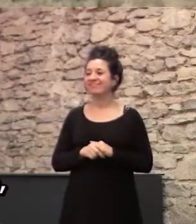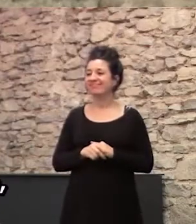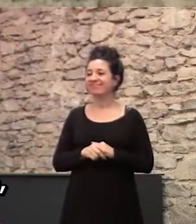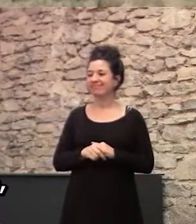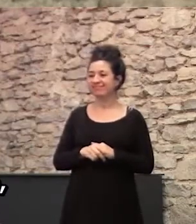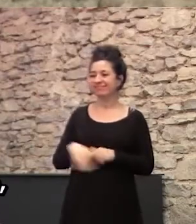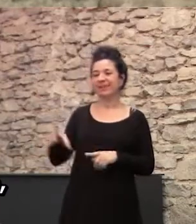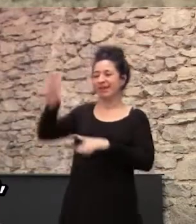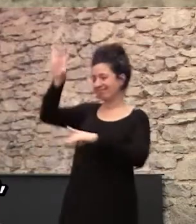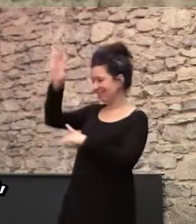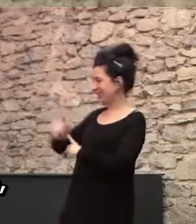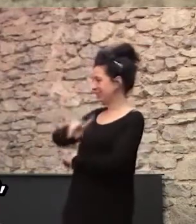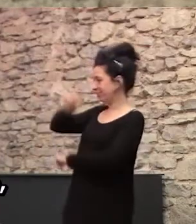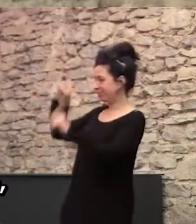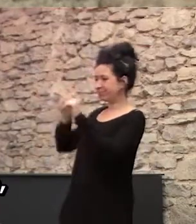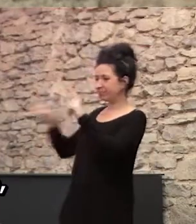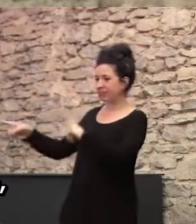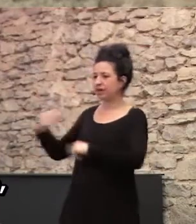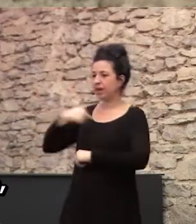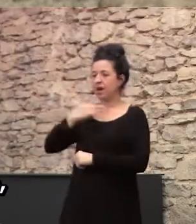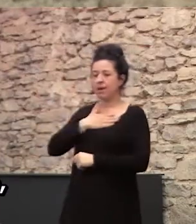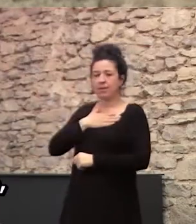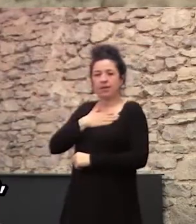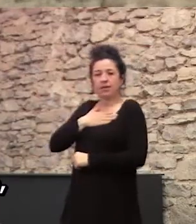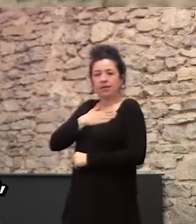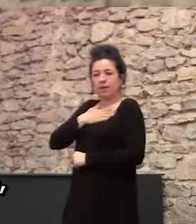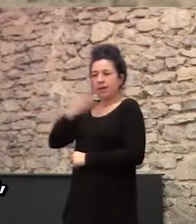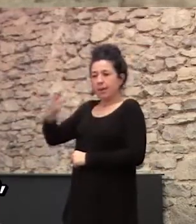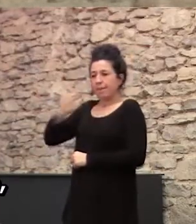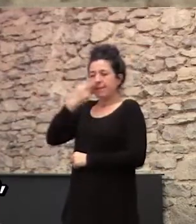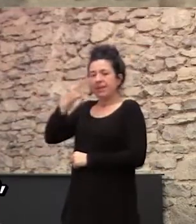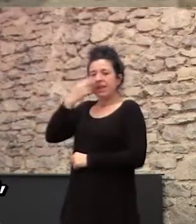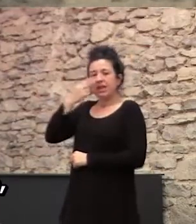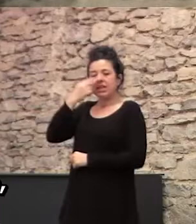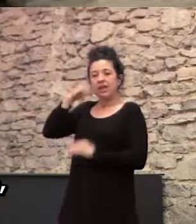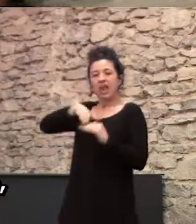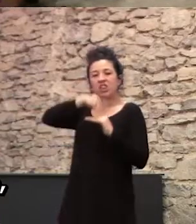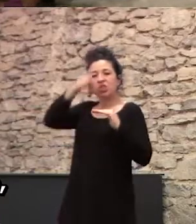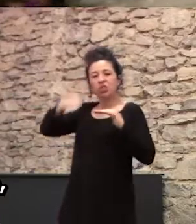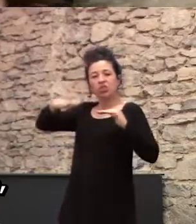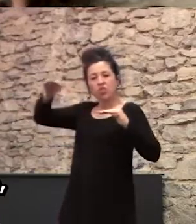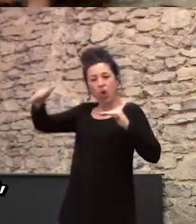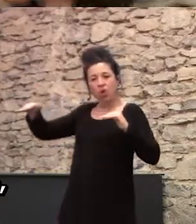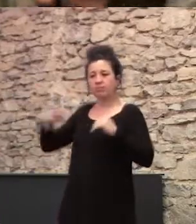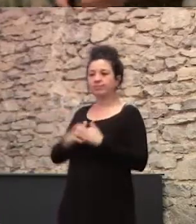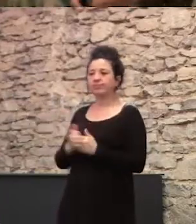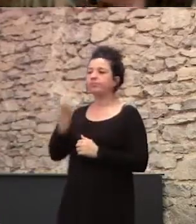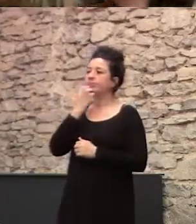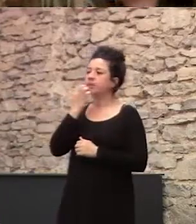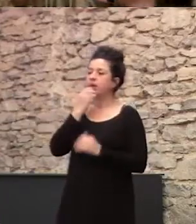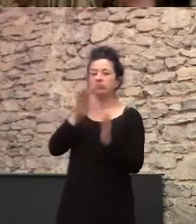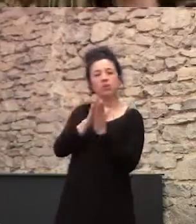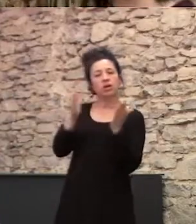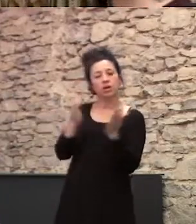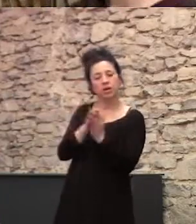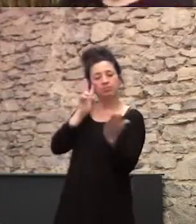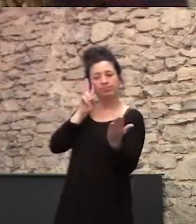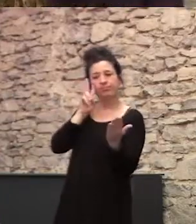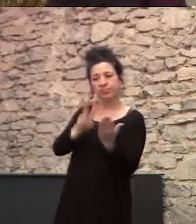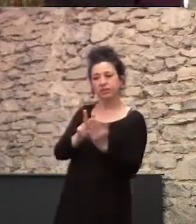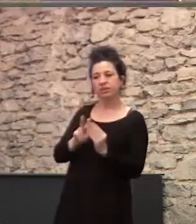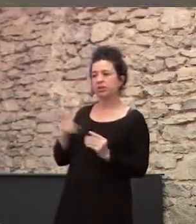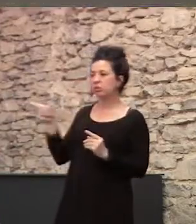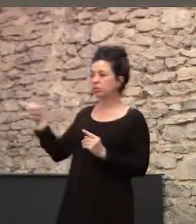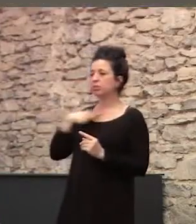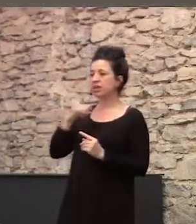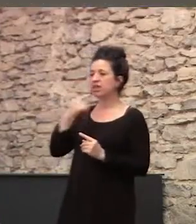Badago. Bai, begira, niri asko interesatzen zait tonoa, adibidez, ezta? Liburuetan eta hori. Zuk esango